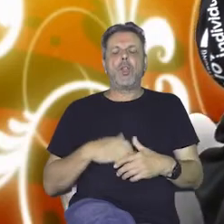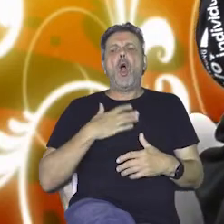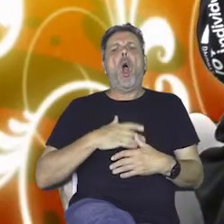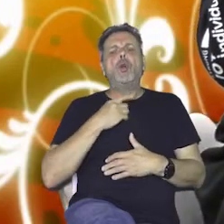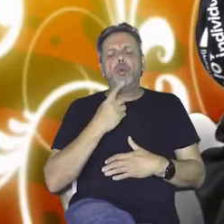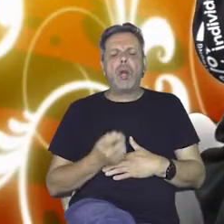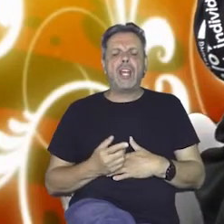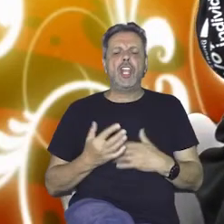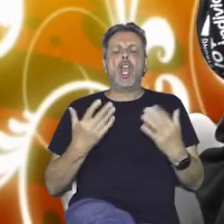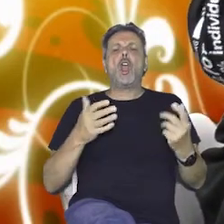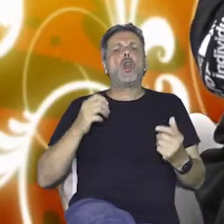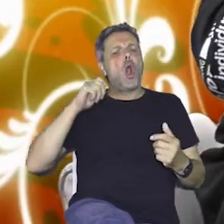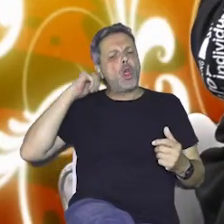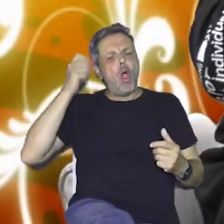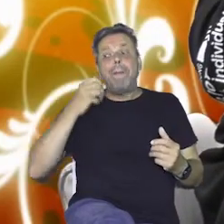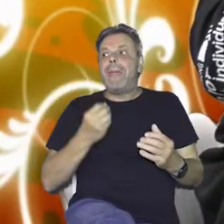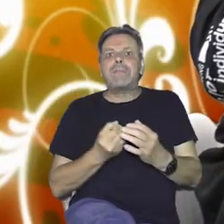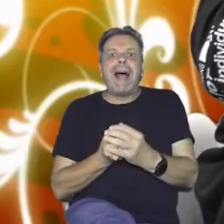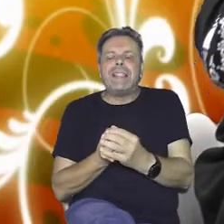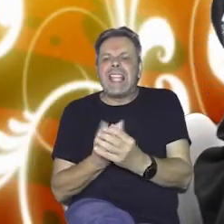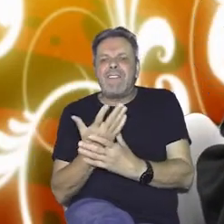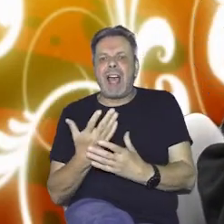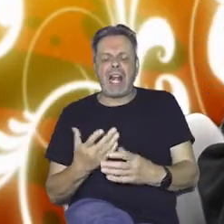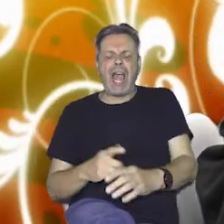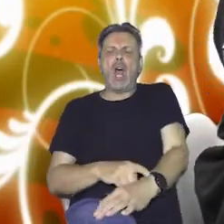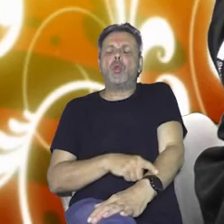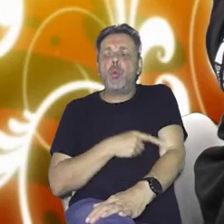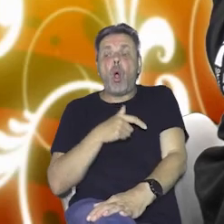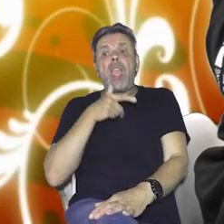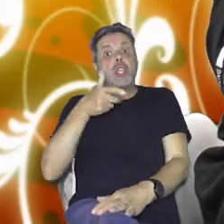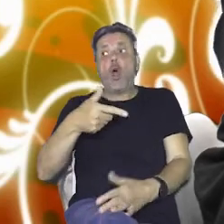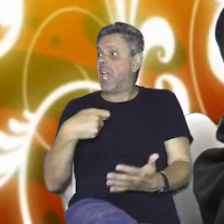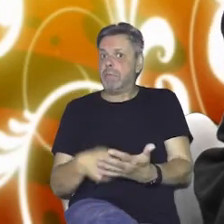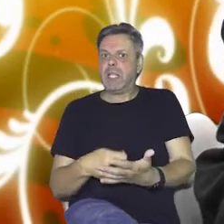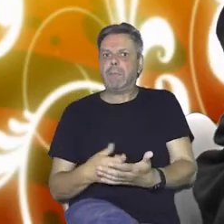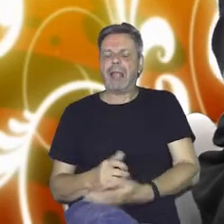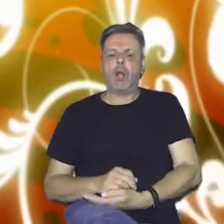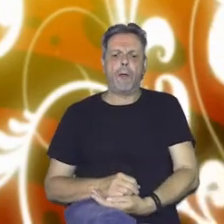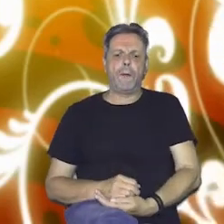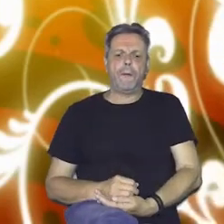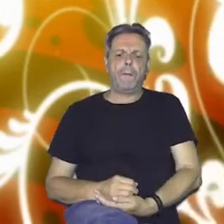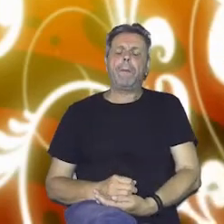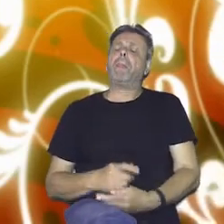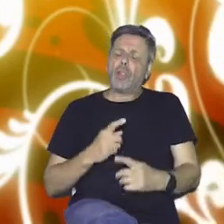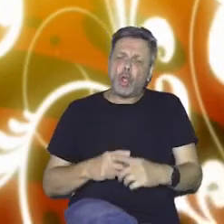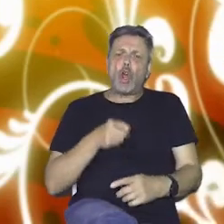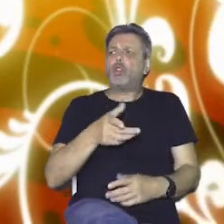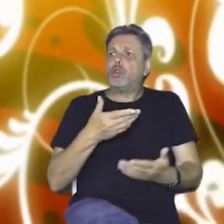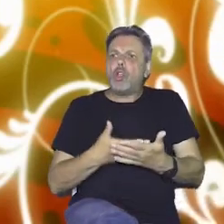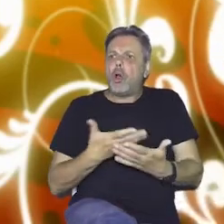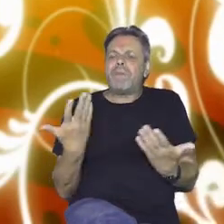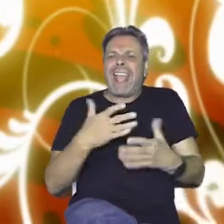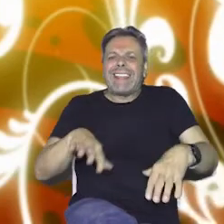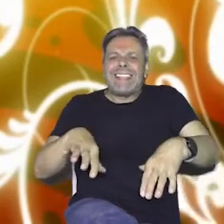je pjesma se stvarala, dugo isplatilo se čekati. Da, ali to je to kad se nađe